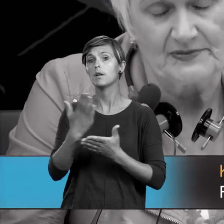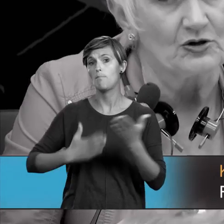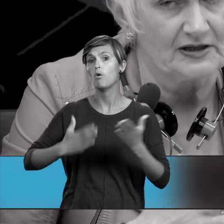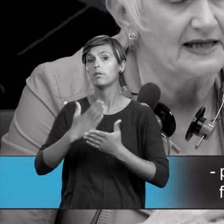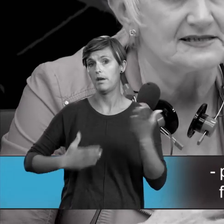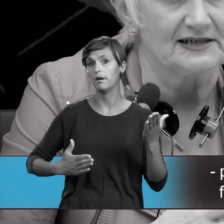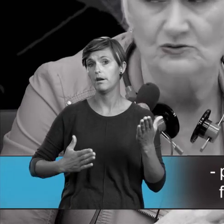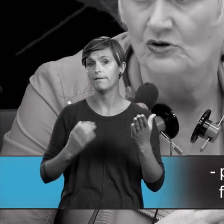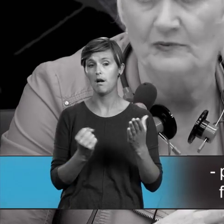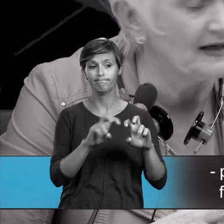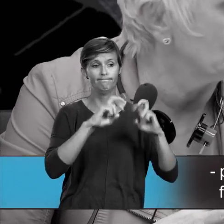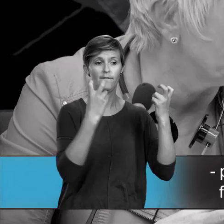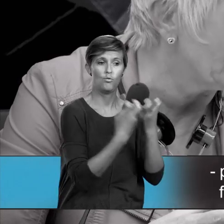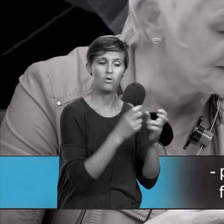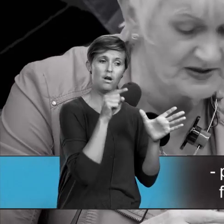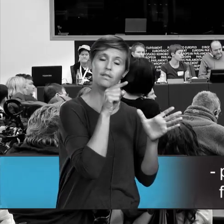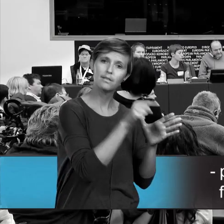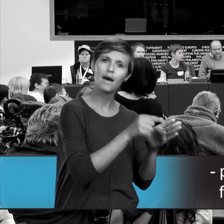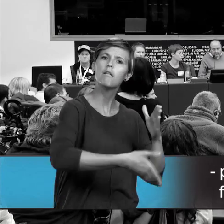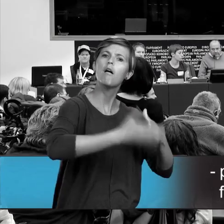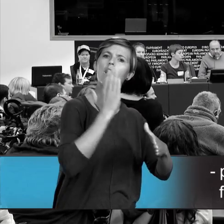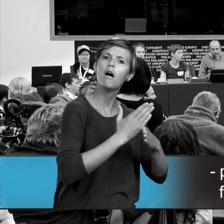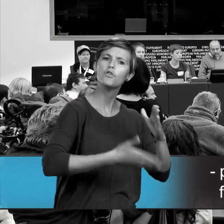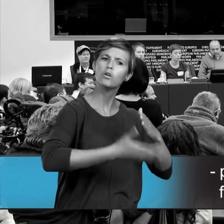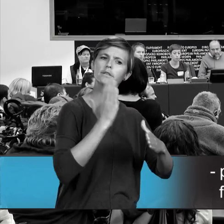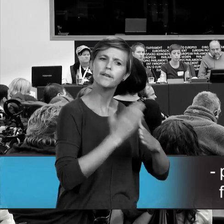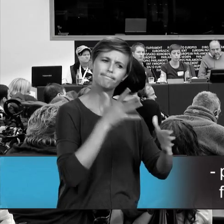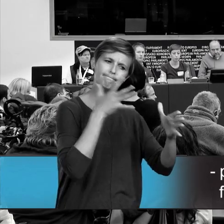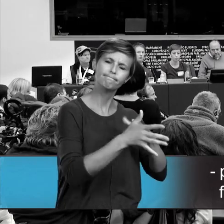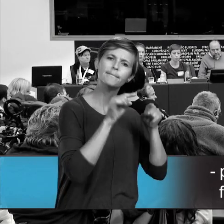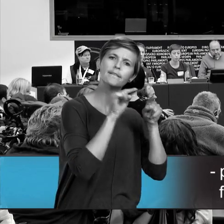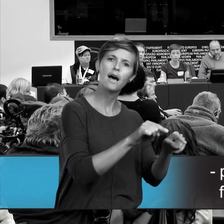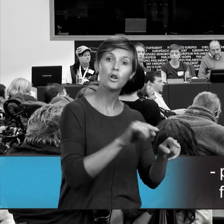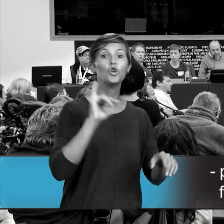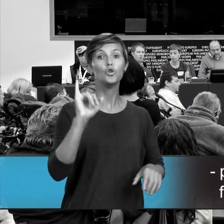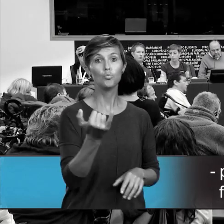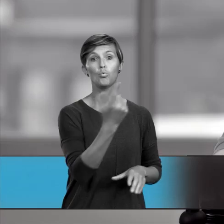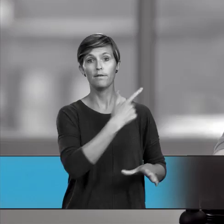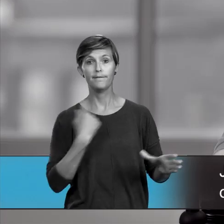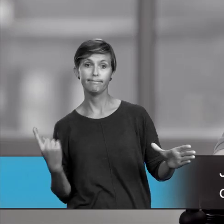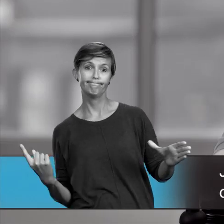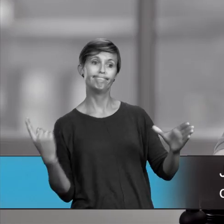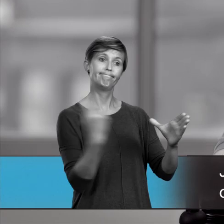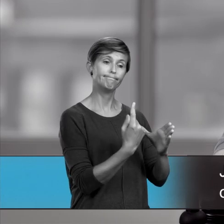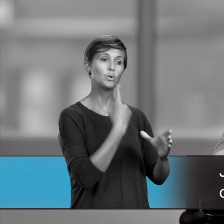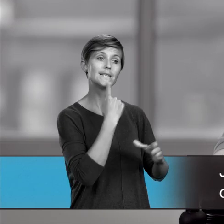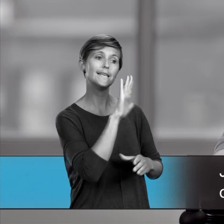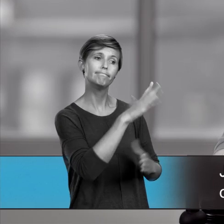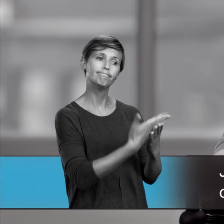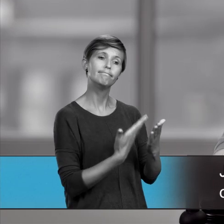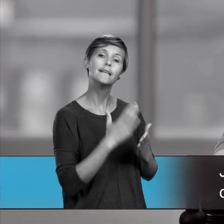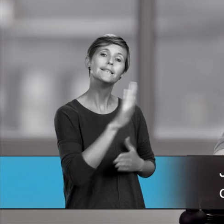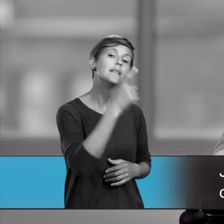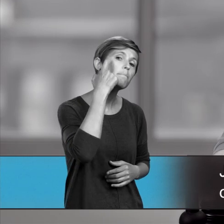på mange måter fra de foraene hvor avgjørelsene tas. Ja, de har fått